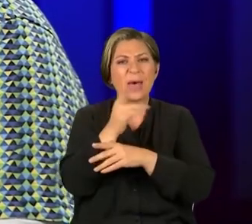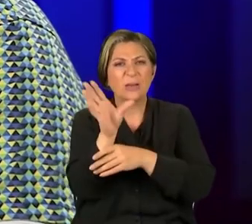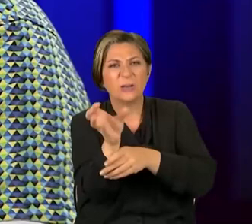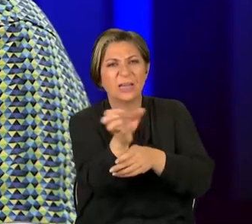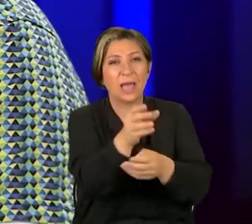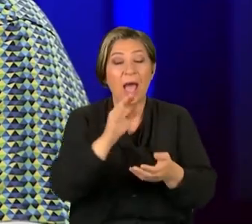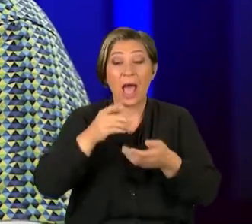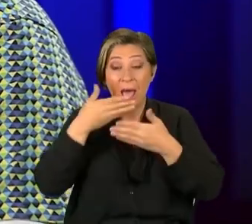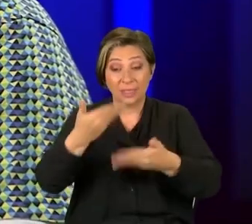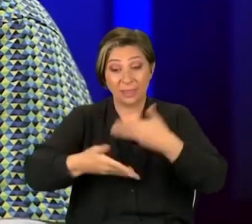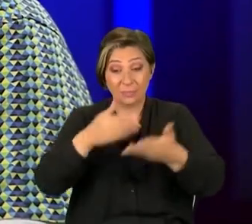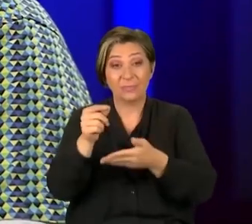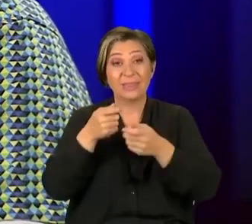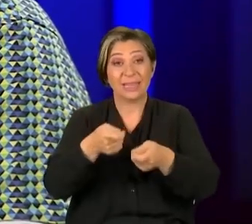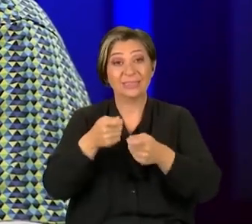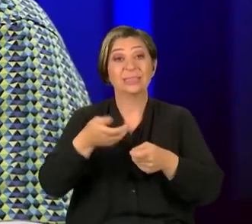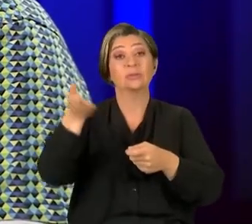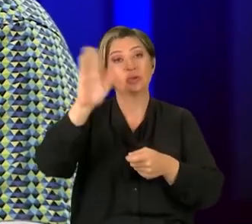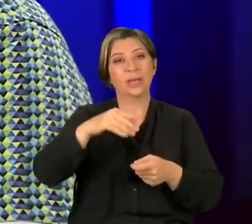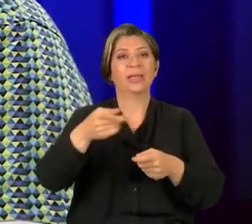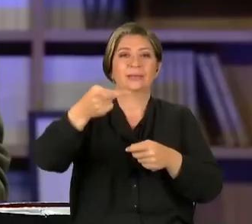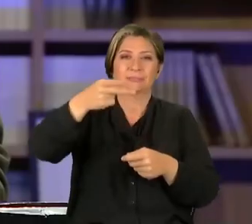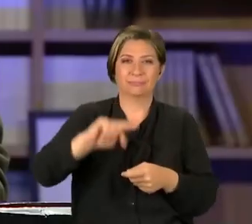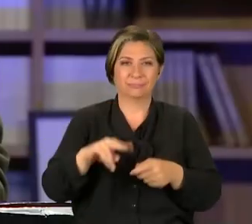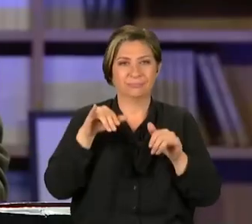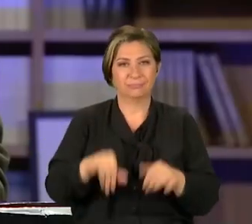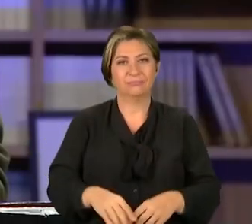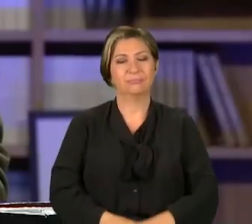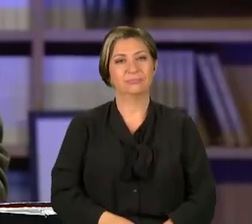anlattım dersin ve sonra tekrar nakarat